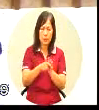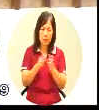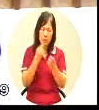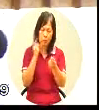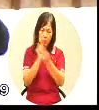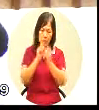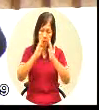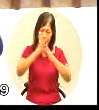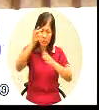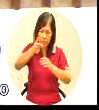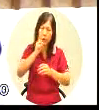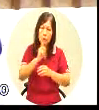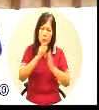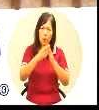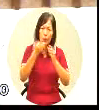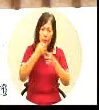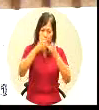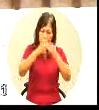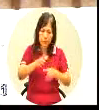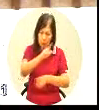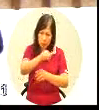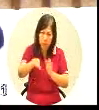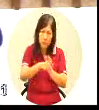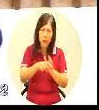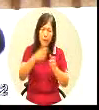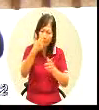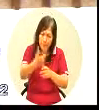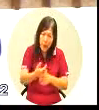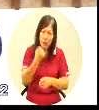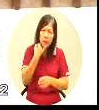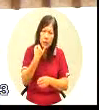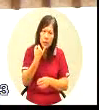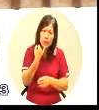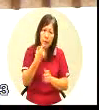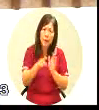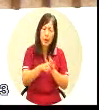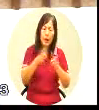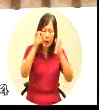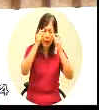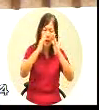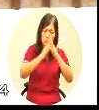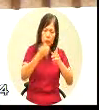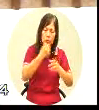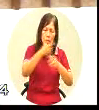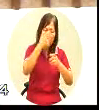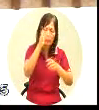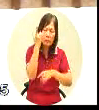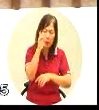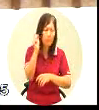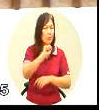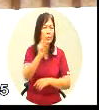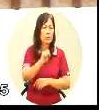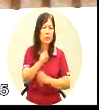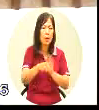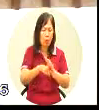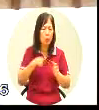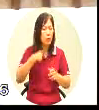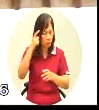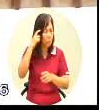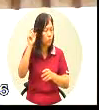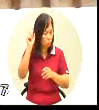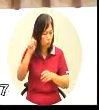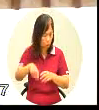说我们的建设是不是能够慢一点，市长跟我讲高雄的建设不能等，我当然认同，